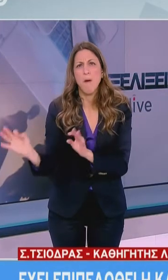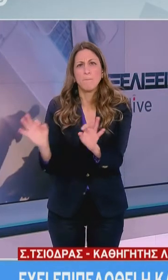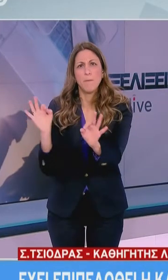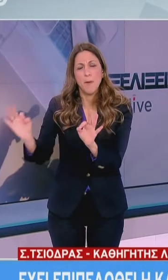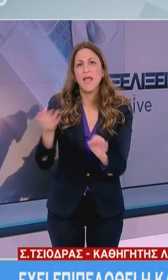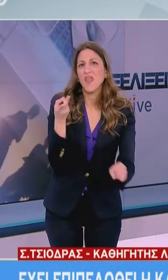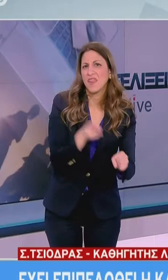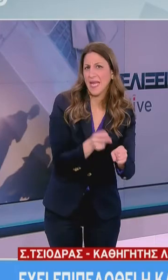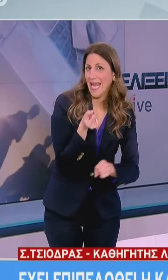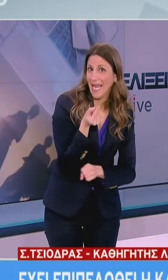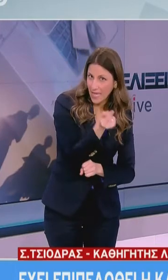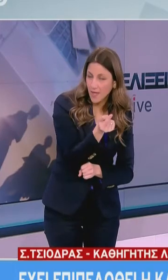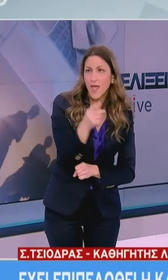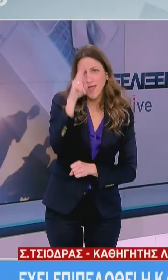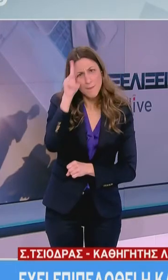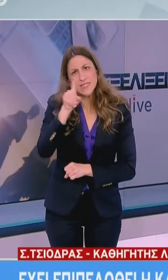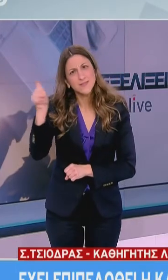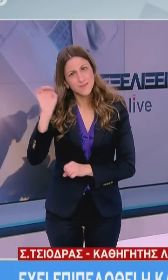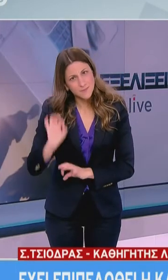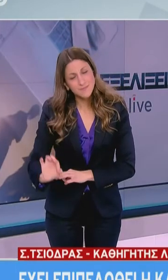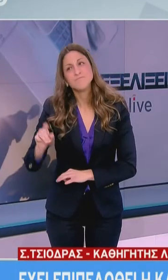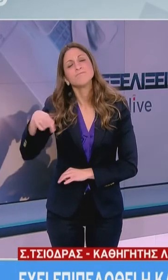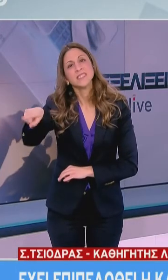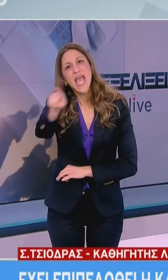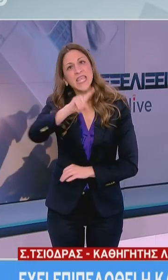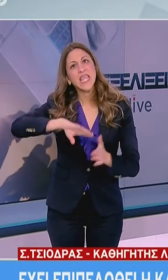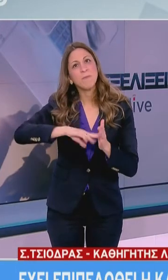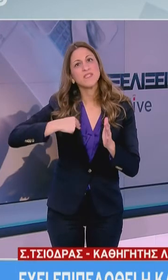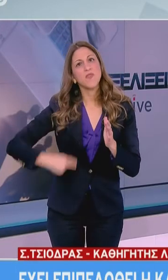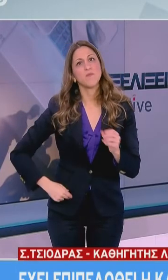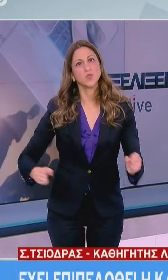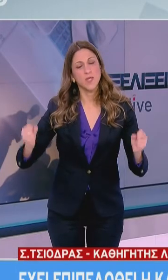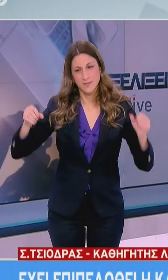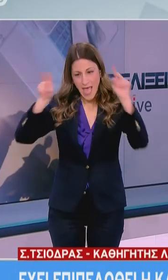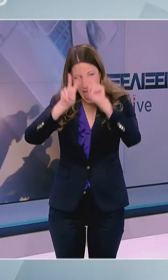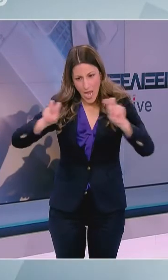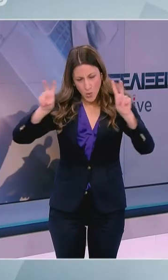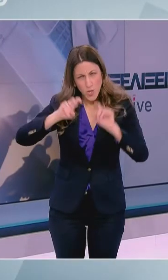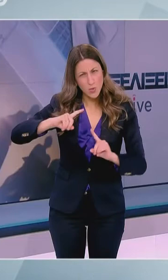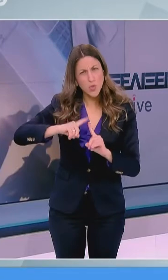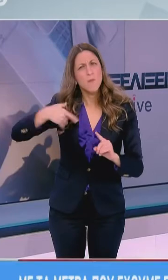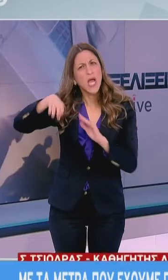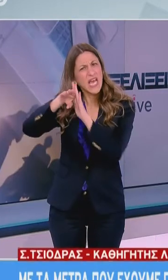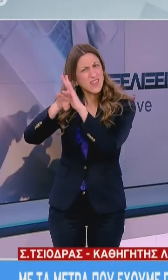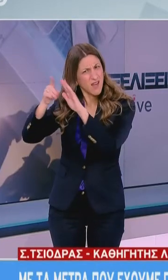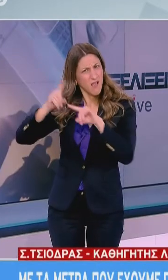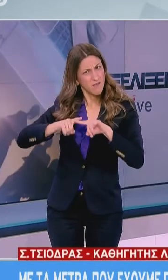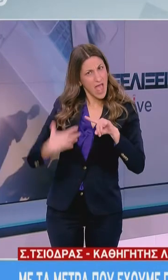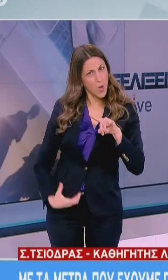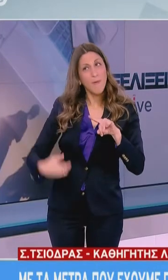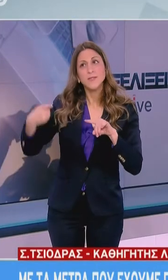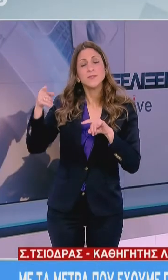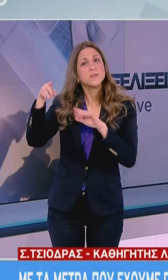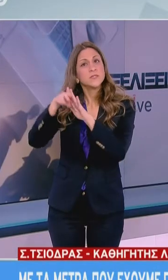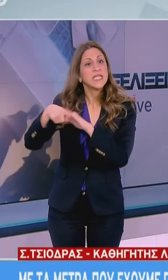λίγους θανάτους, αυτό που έχει γίνει στην πραγματικότητα είναι ότι οι υπηρεσίες δημόσιας υγείας έχουν ελέγξει με τα κριτήρια που χρησιμοποιούμε και εμείς και οι